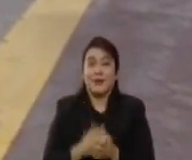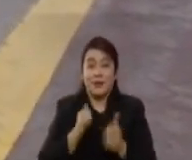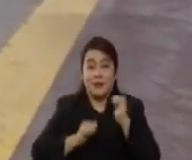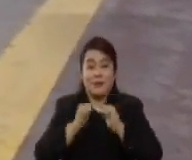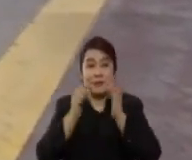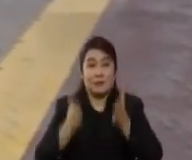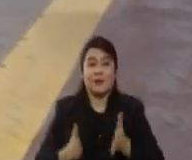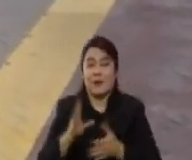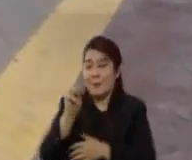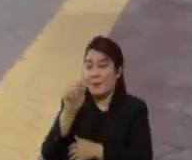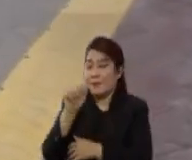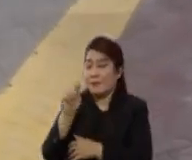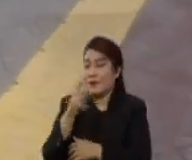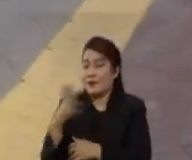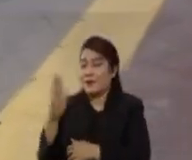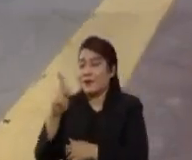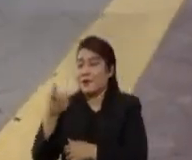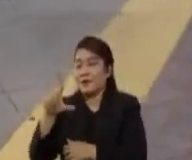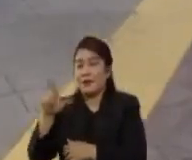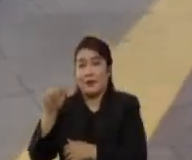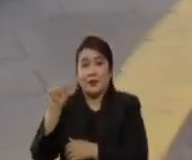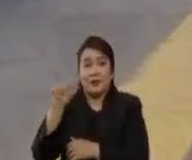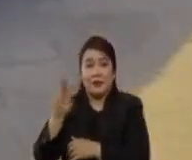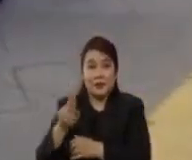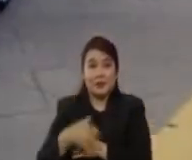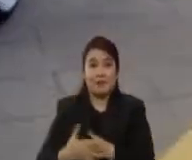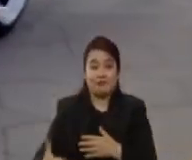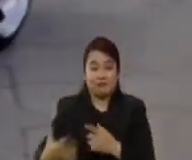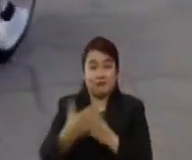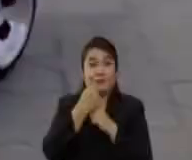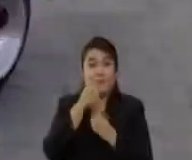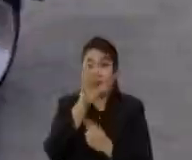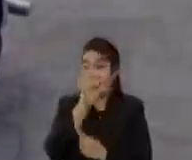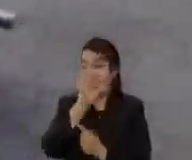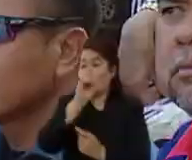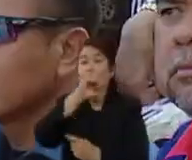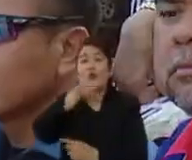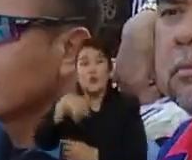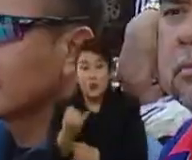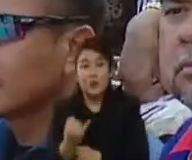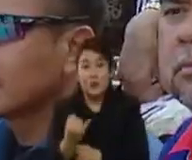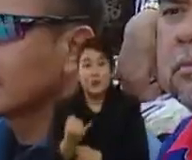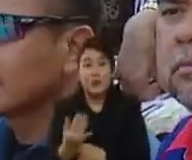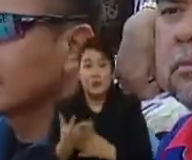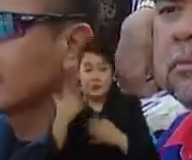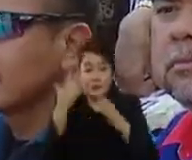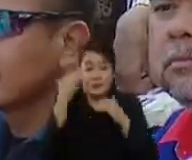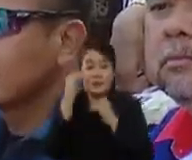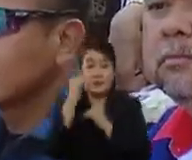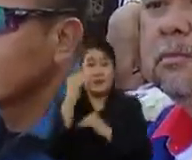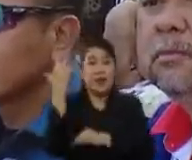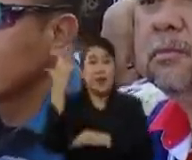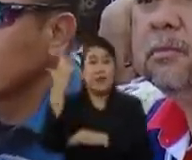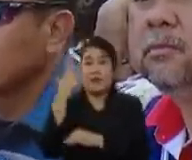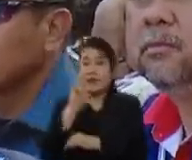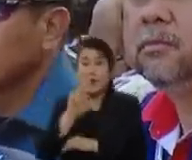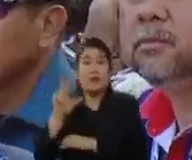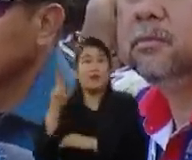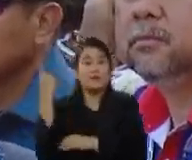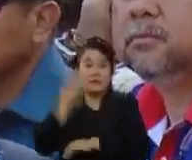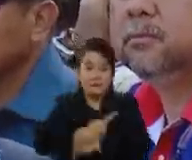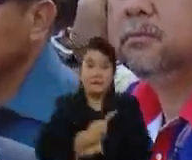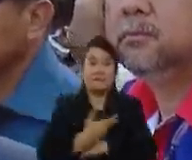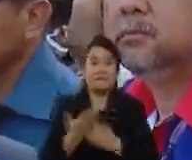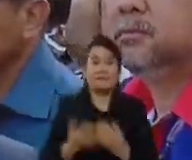Kilau yang telah mencecah kutipan sebanyak RM90 juta dalam tempoh 33 hari tayangan,